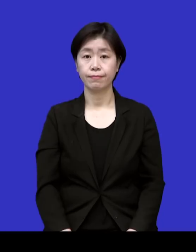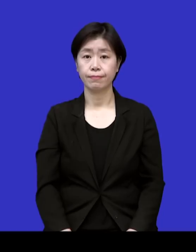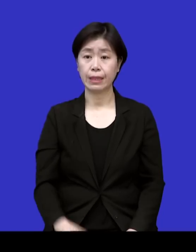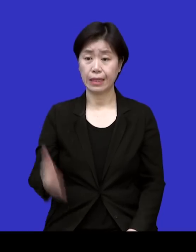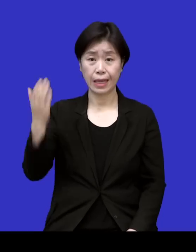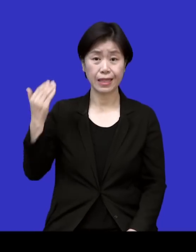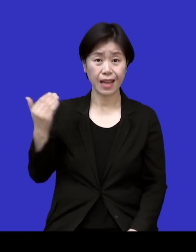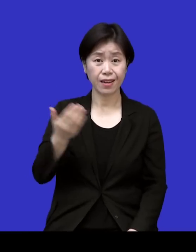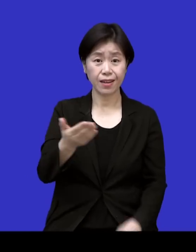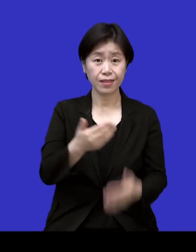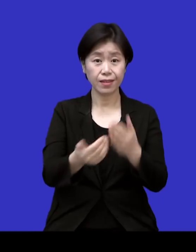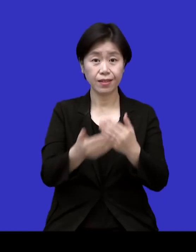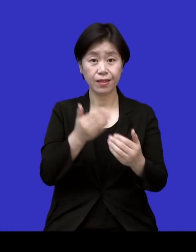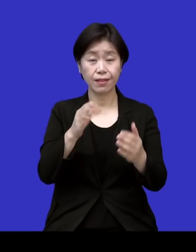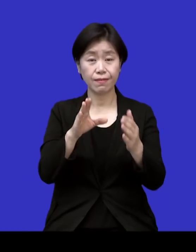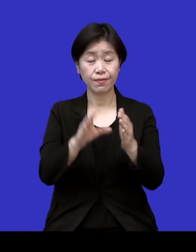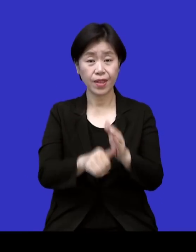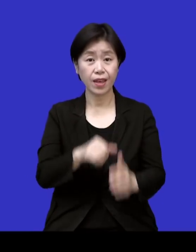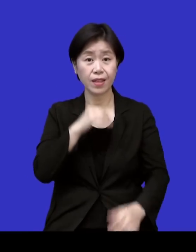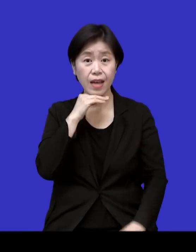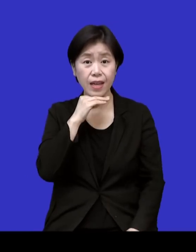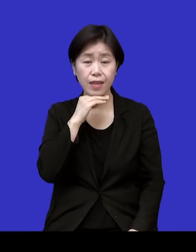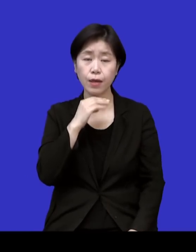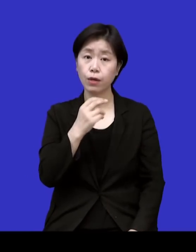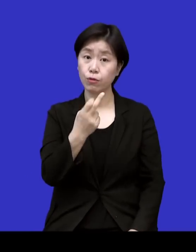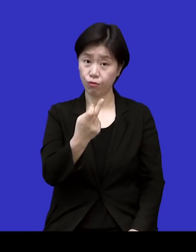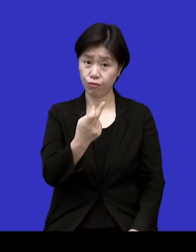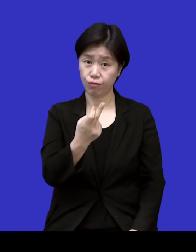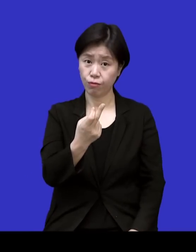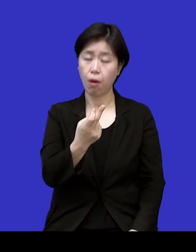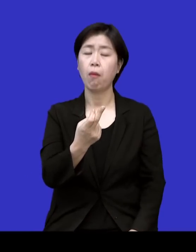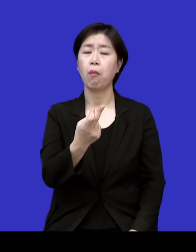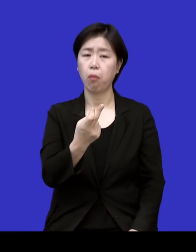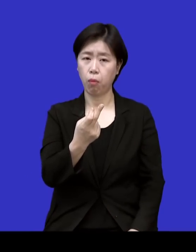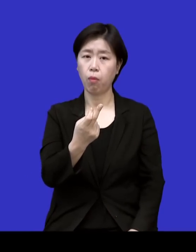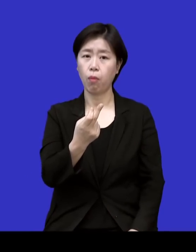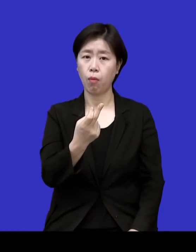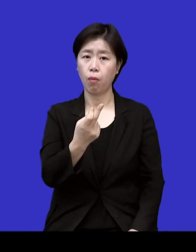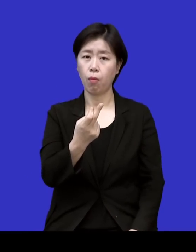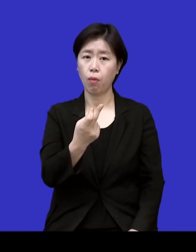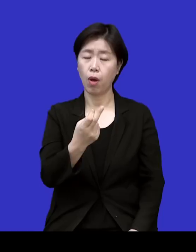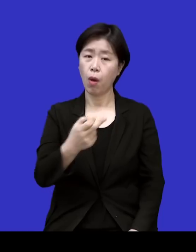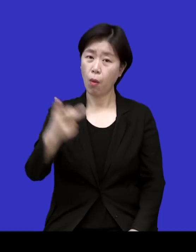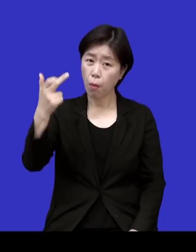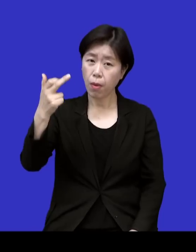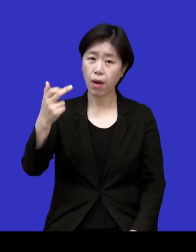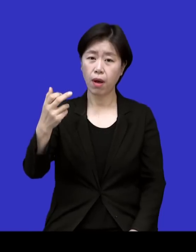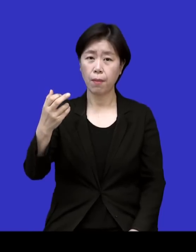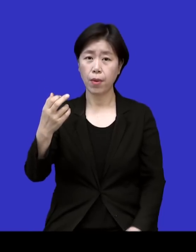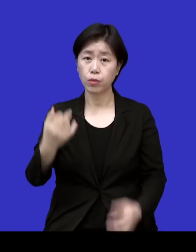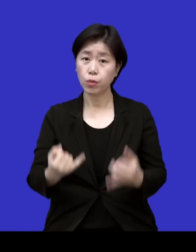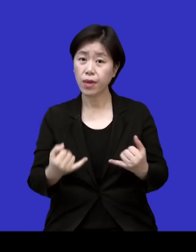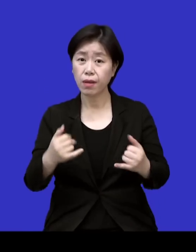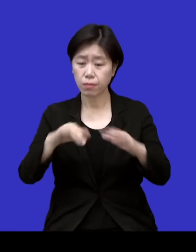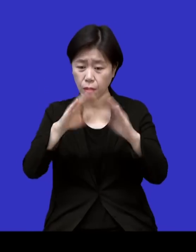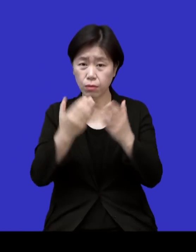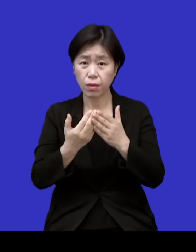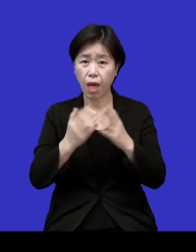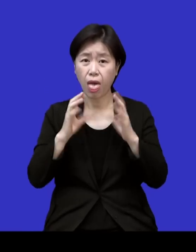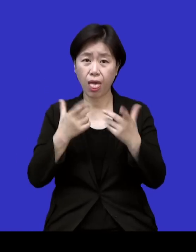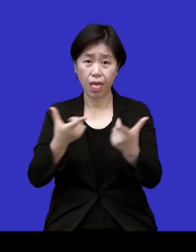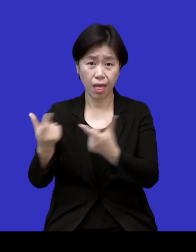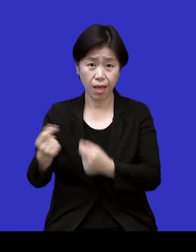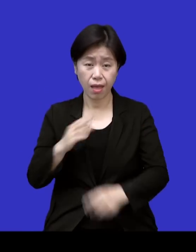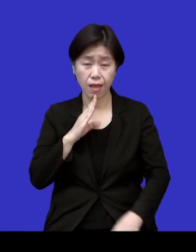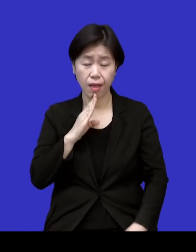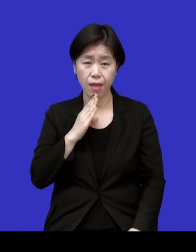10대 초반 네, 좀 이럴 12살? 때고 네. 고학년 12살이고 나머지 자녀들도 다 어리고 네, 오빠가 이제 뭐